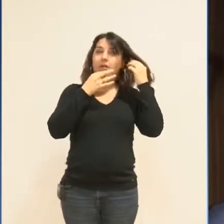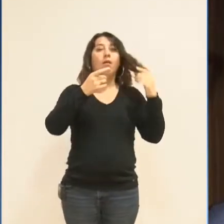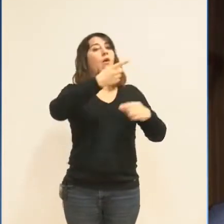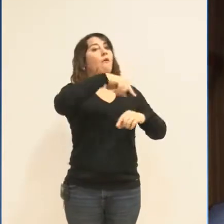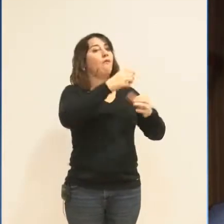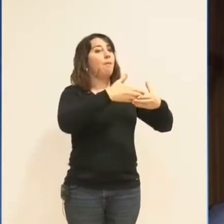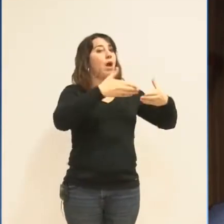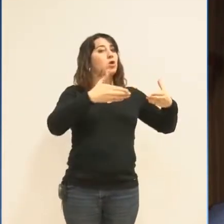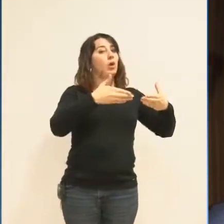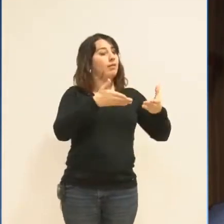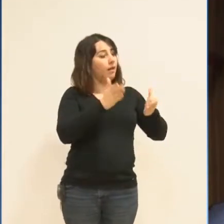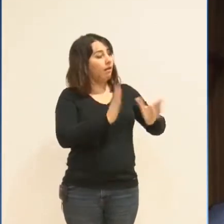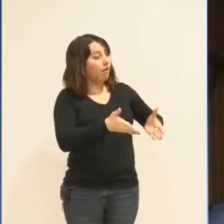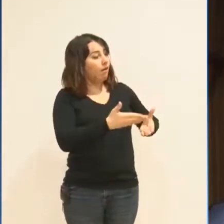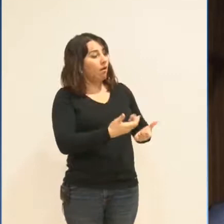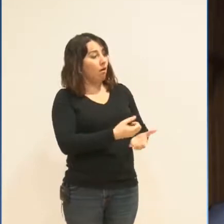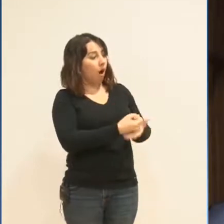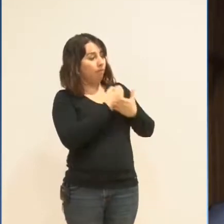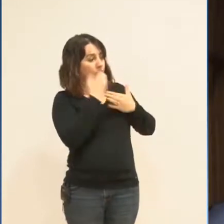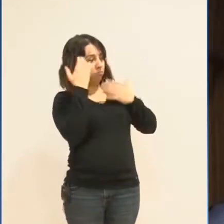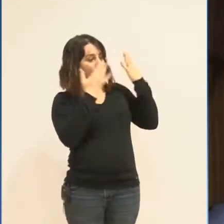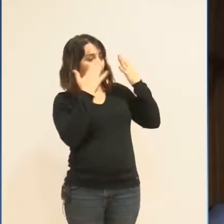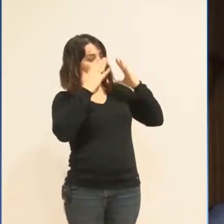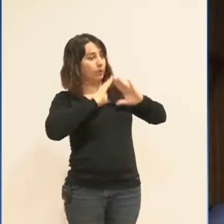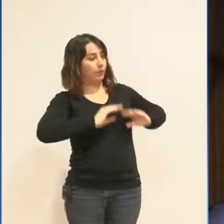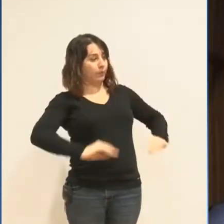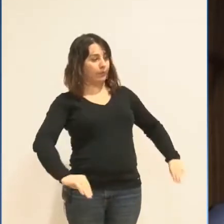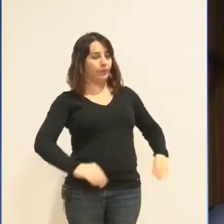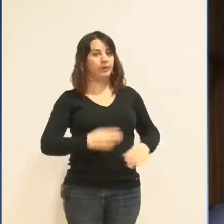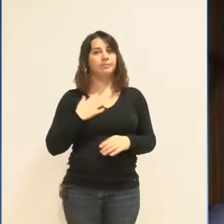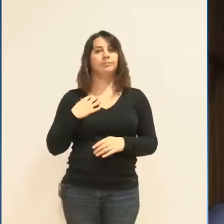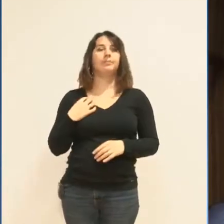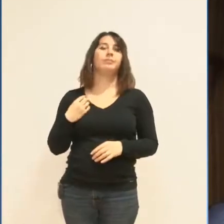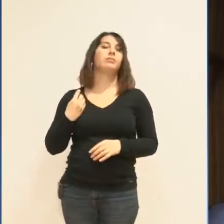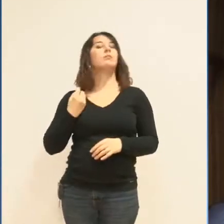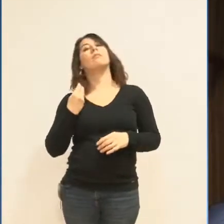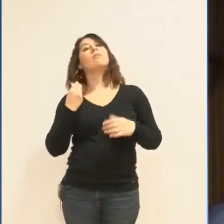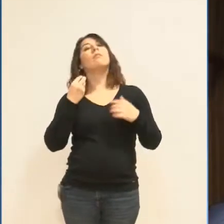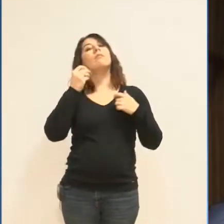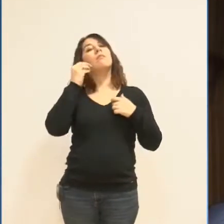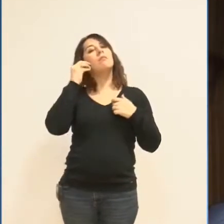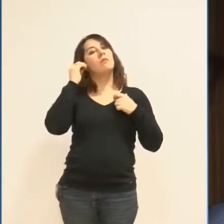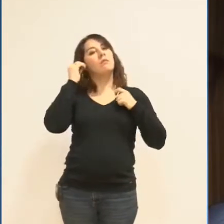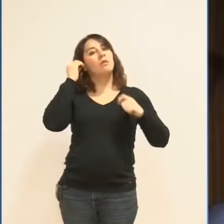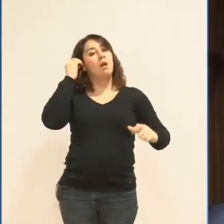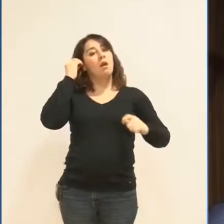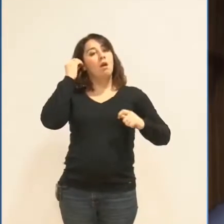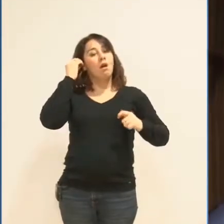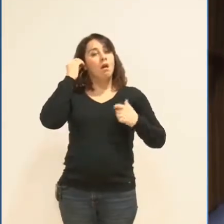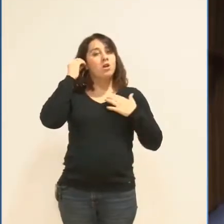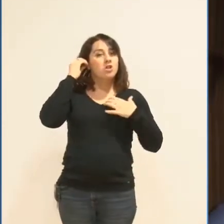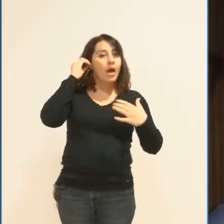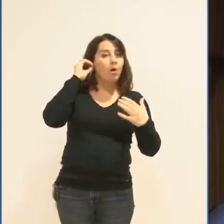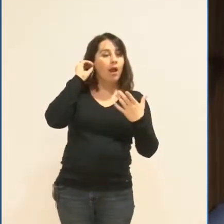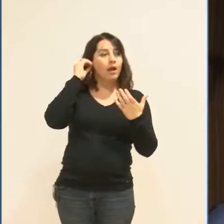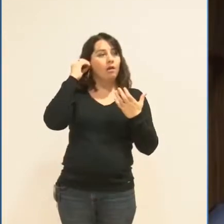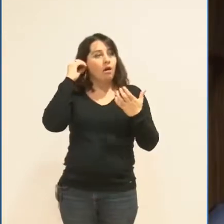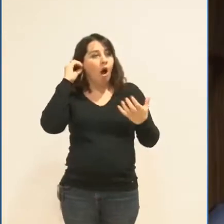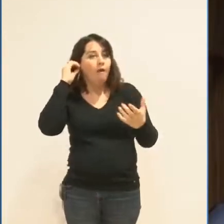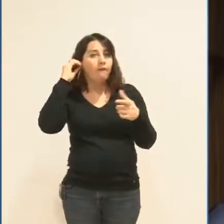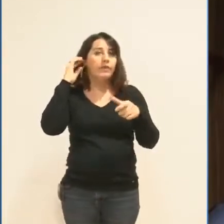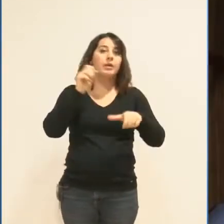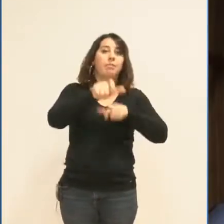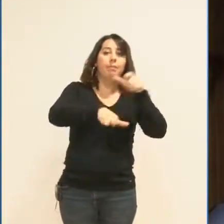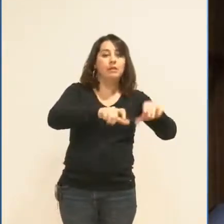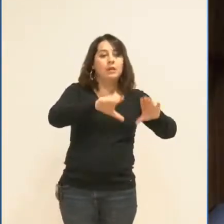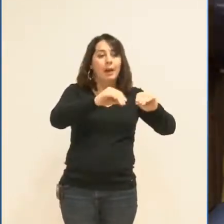nous rassurer. Je forme un autre vœu, chers collègues, que nous prenions vraiment en compte l'avis des habitants,